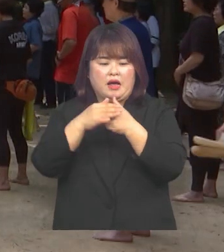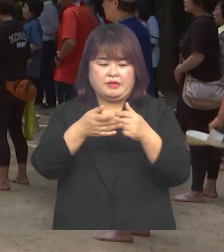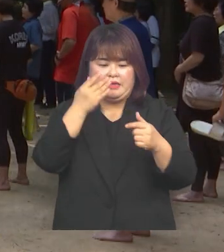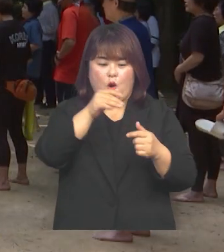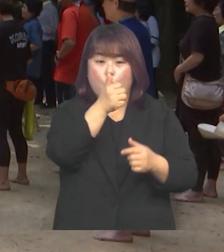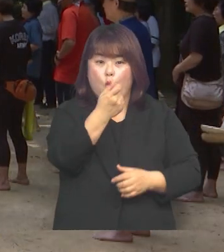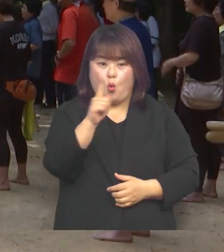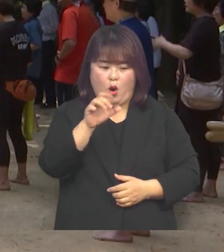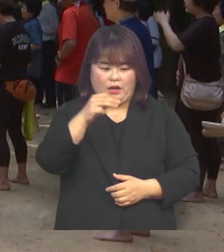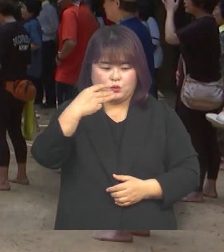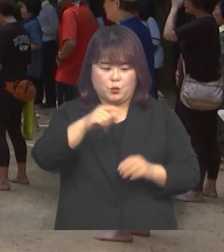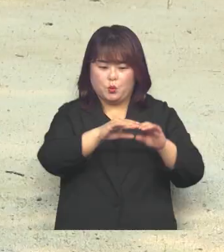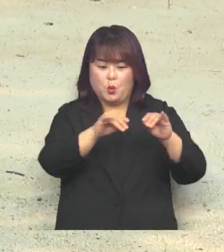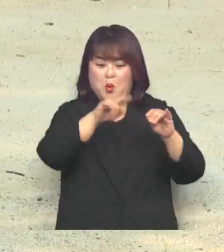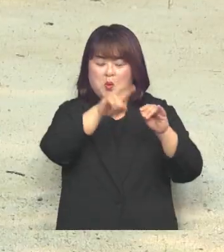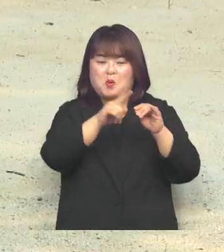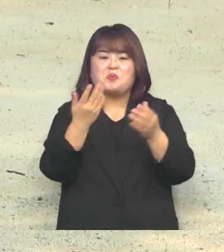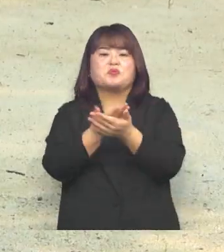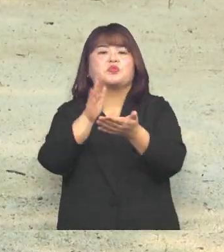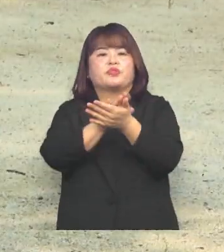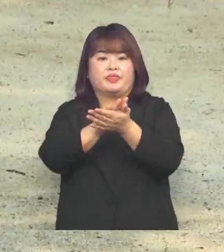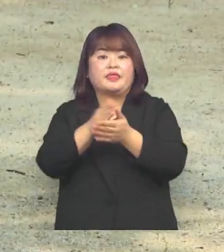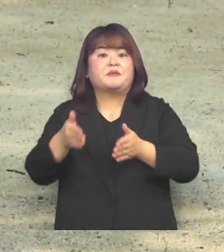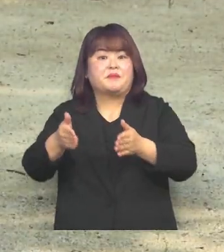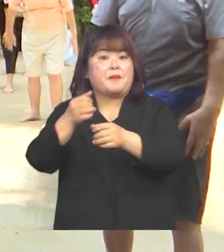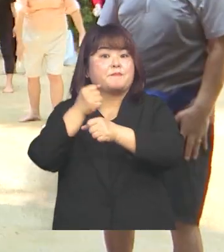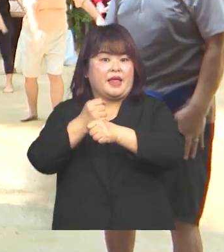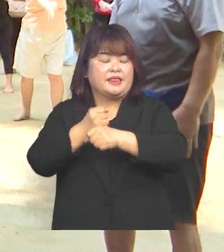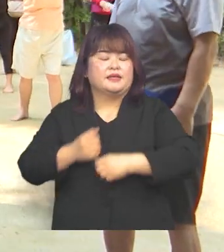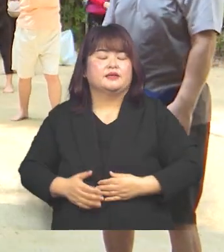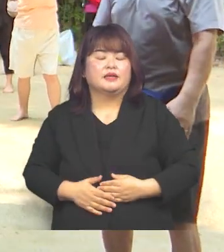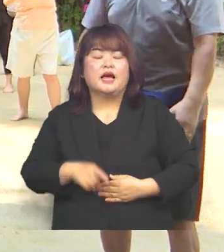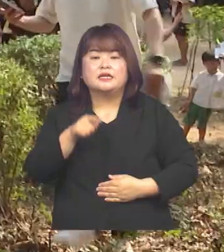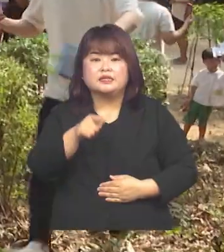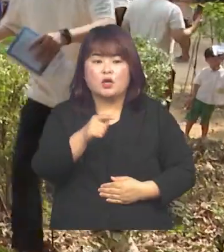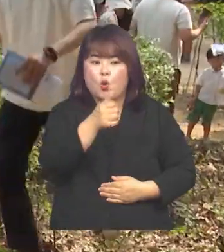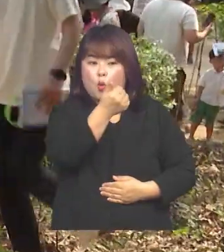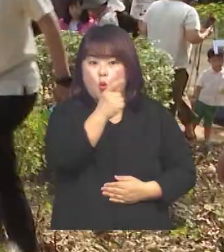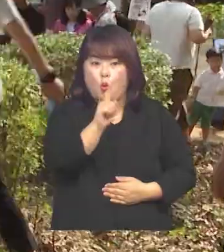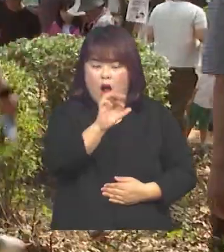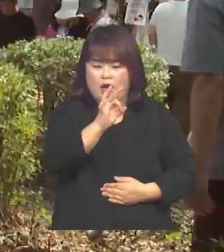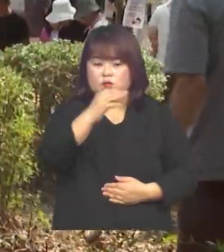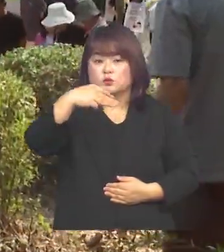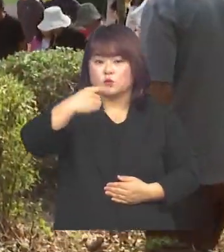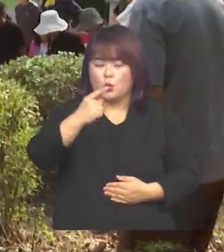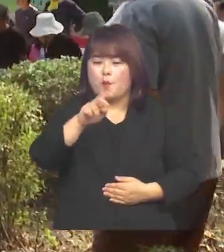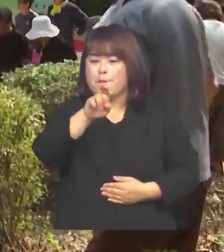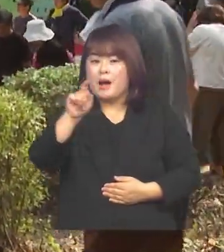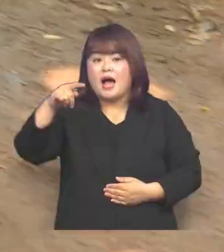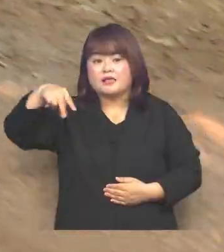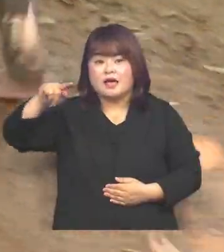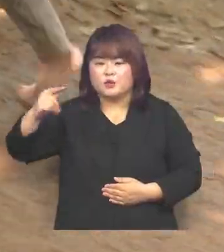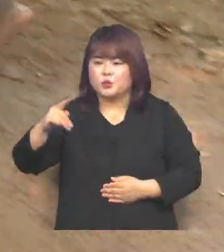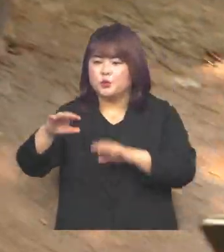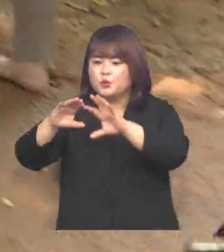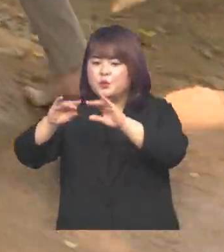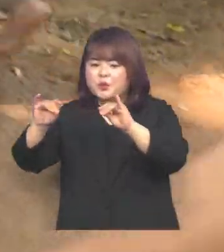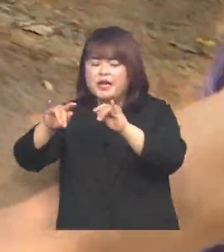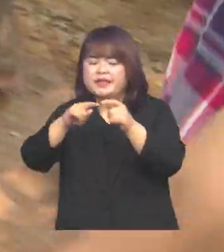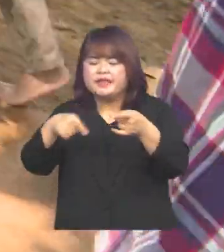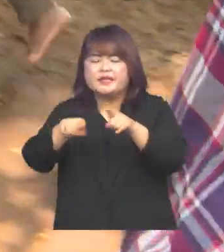한숲근린공원에 기존 황토 포장 산책로를 새로 정비해 한숲 어신길을 설치했습니다. 어신길에는 황토, 모래,